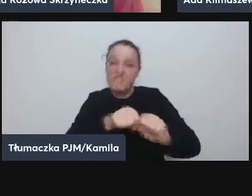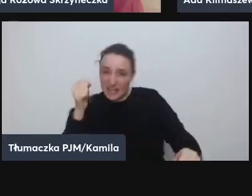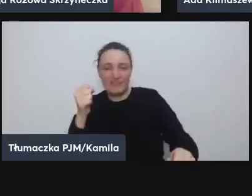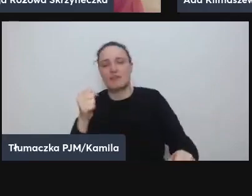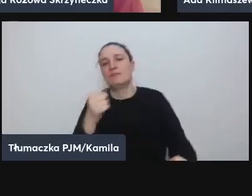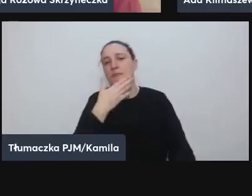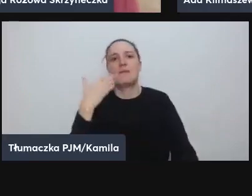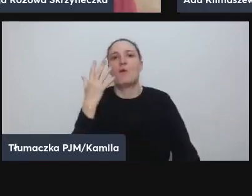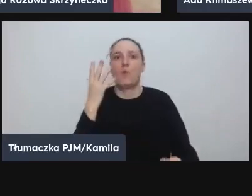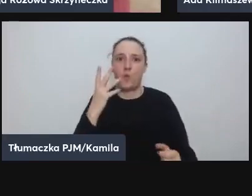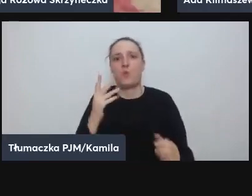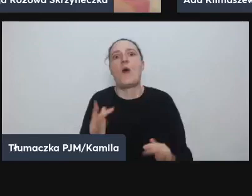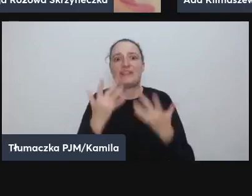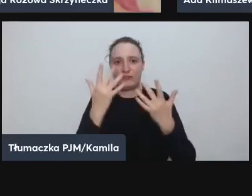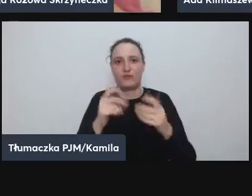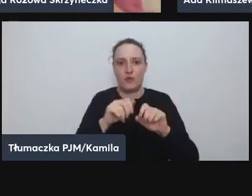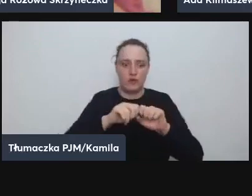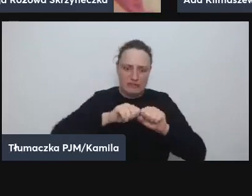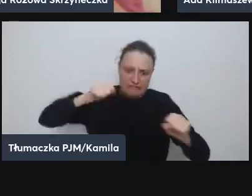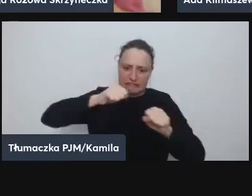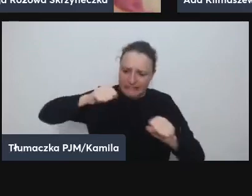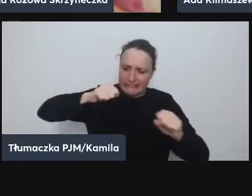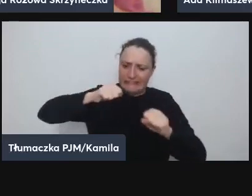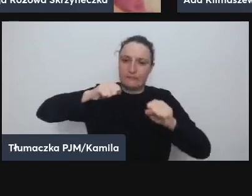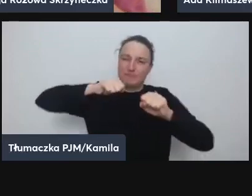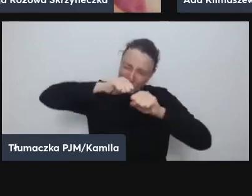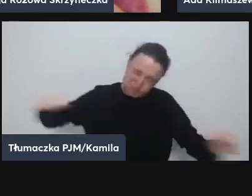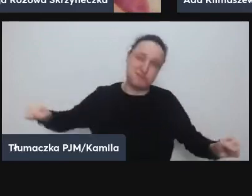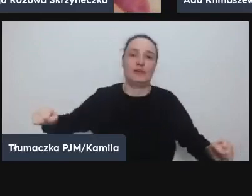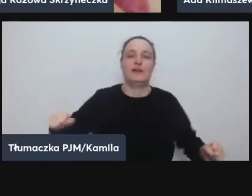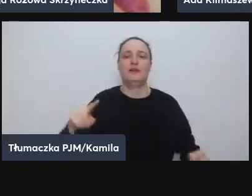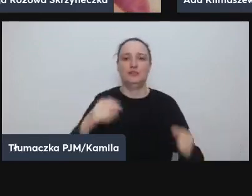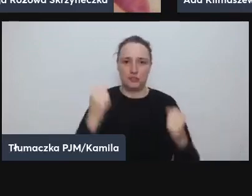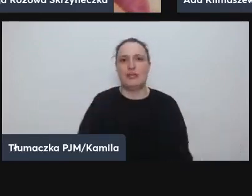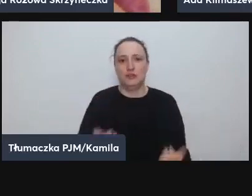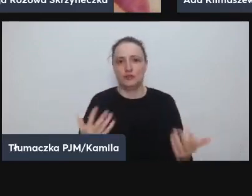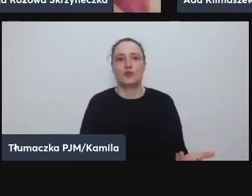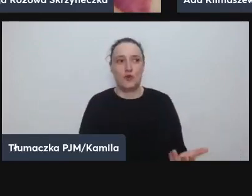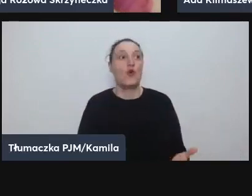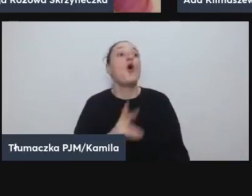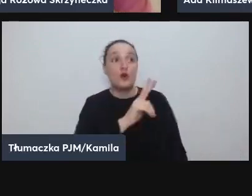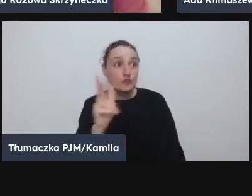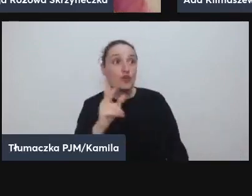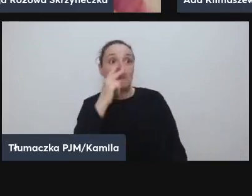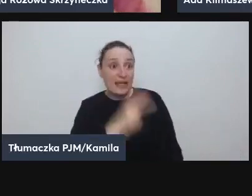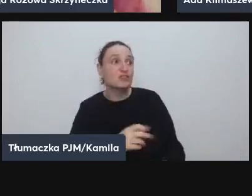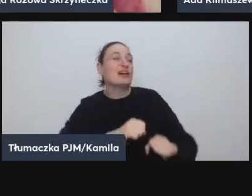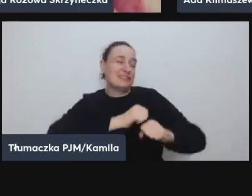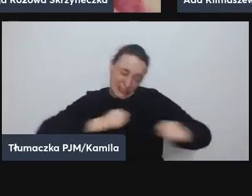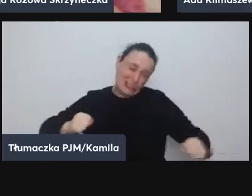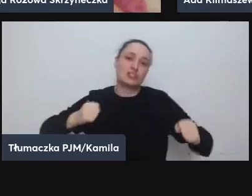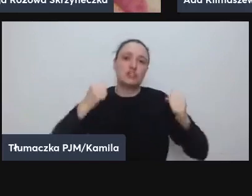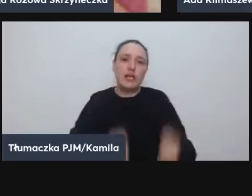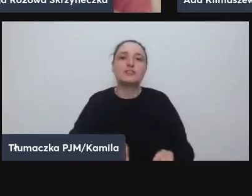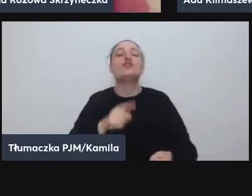tak, więc to jest też takie uspokajające dla osób, które będą tego używać, dobra, no to naprawdę, tak, no jeszcze zachęcam, żeby sobie przed oczywiście